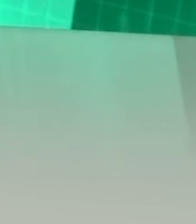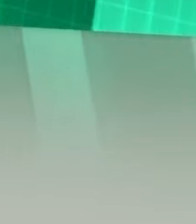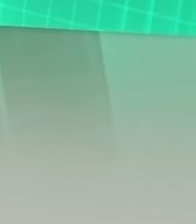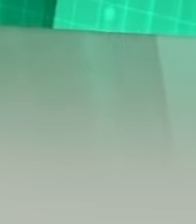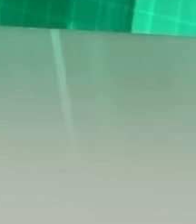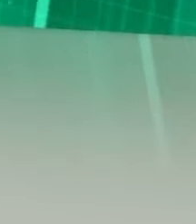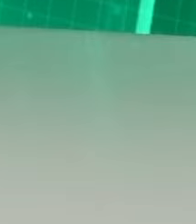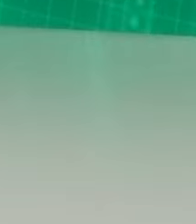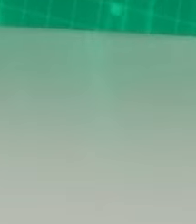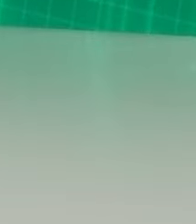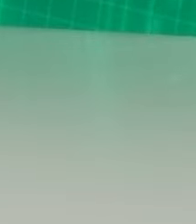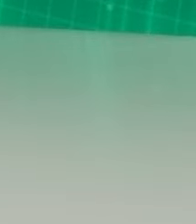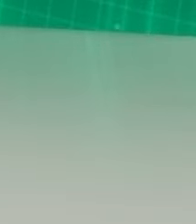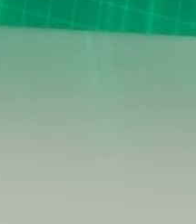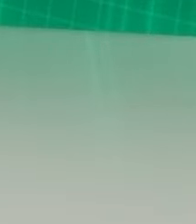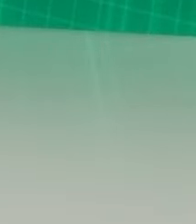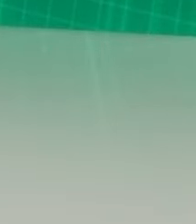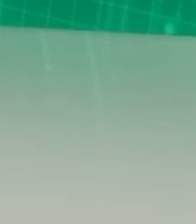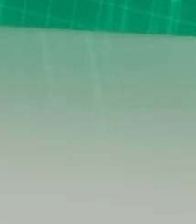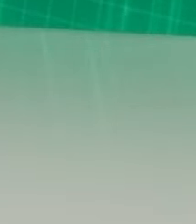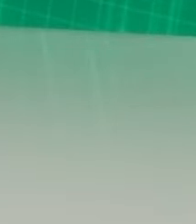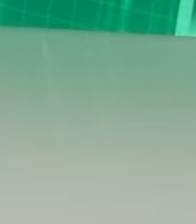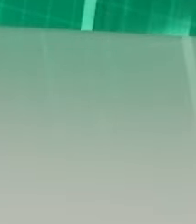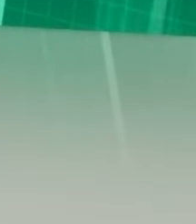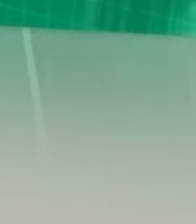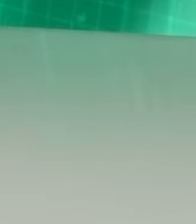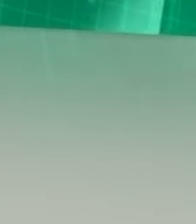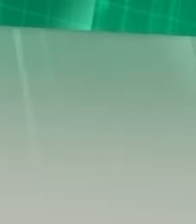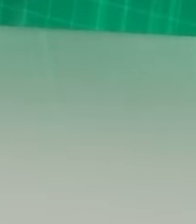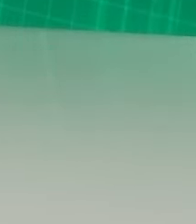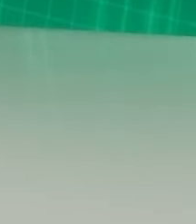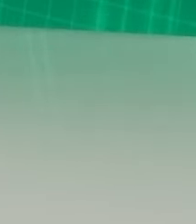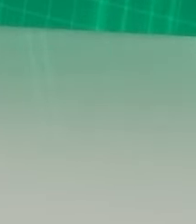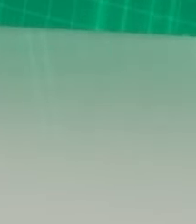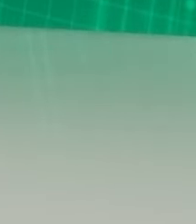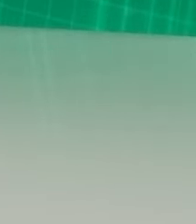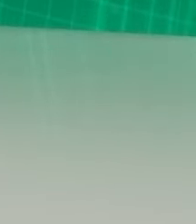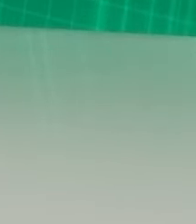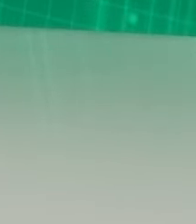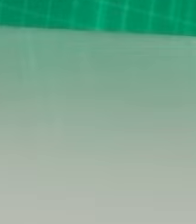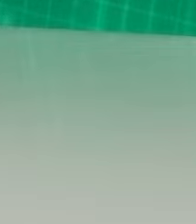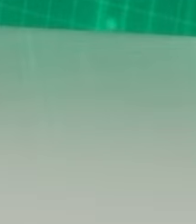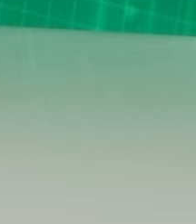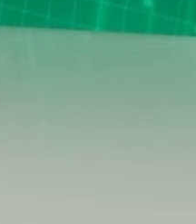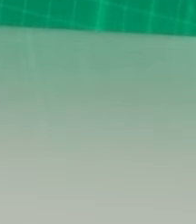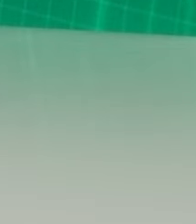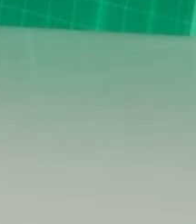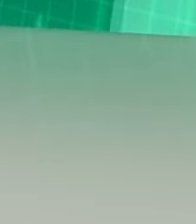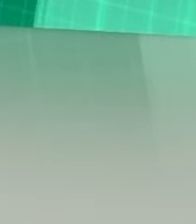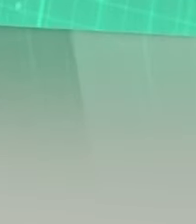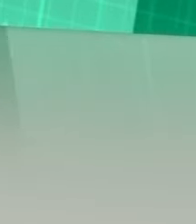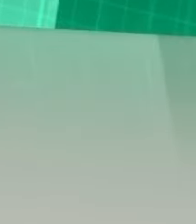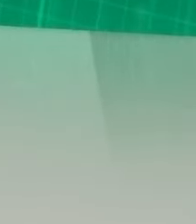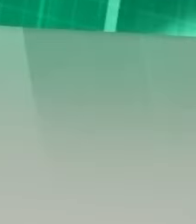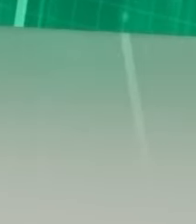Каким образом работодателям перечислять ОПВР? Уплата ОПВР производится работодателям, если им не выбран специальный